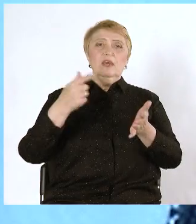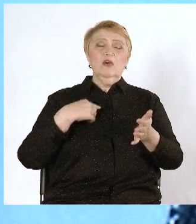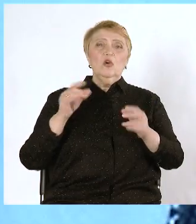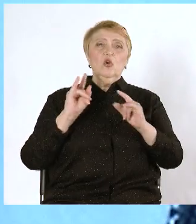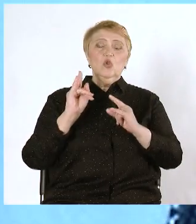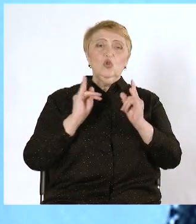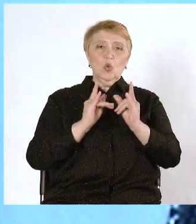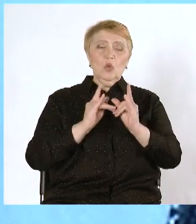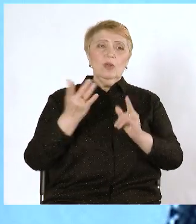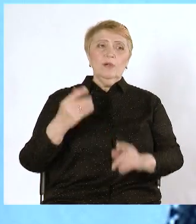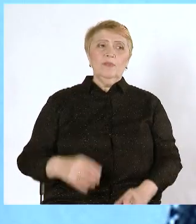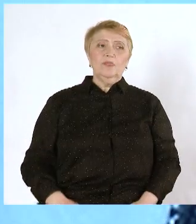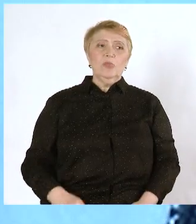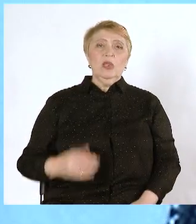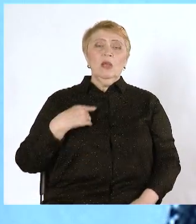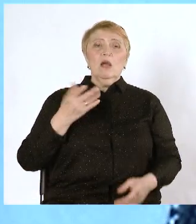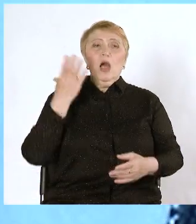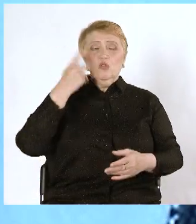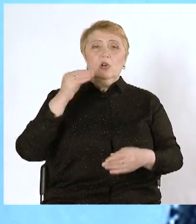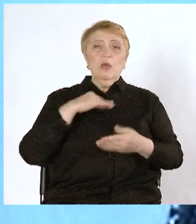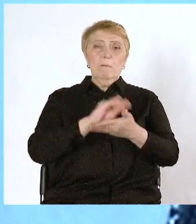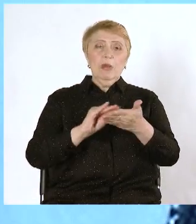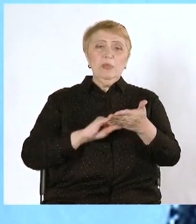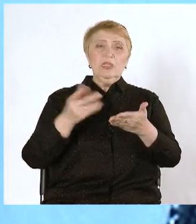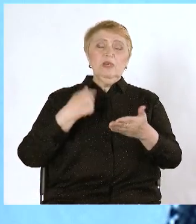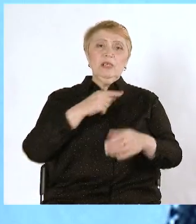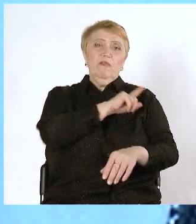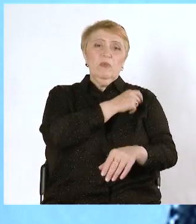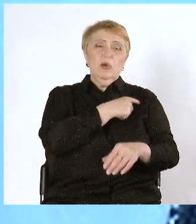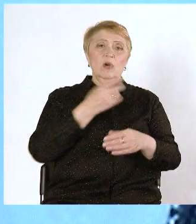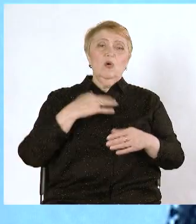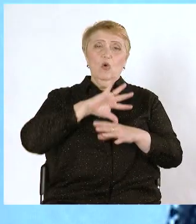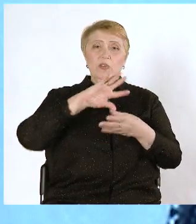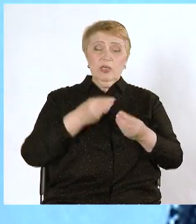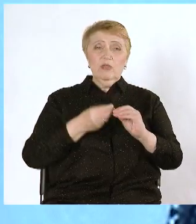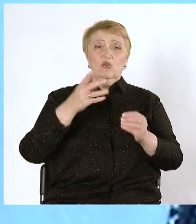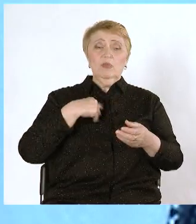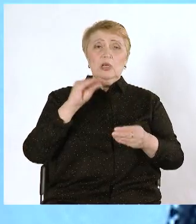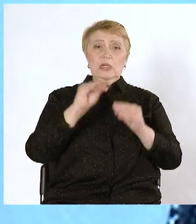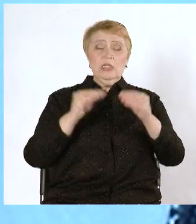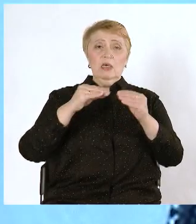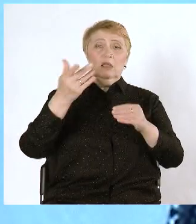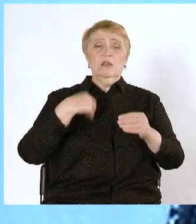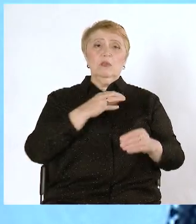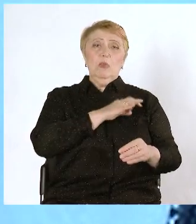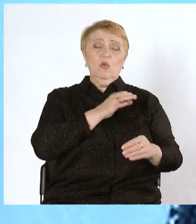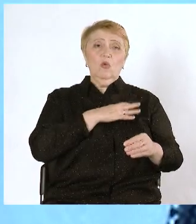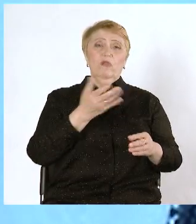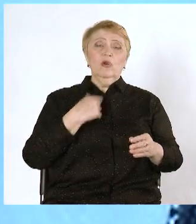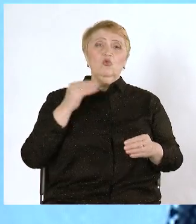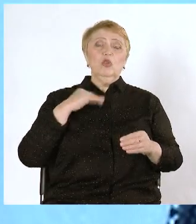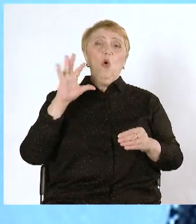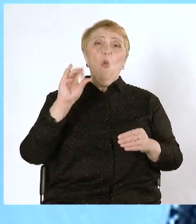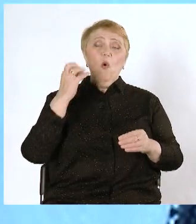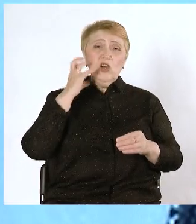им прописывается он в основном состоит из белков и овощей там очень мало углеводов они